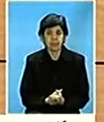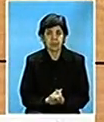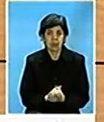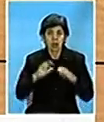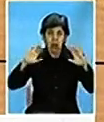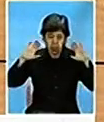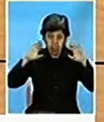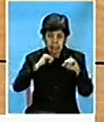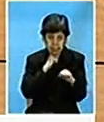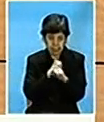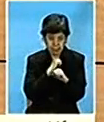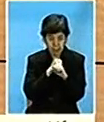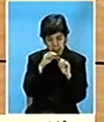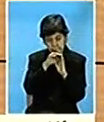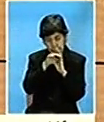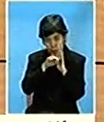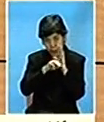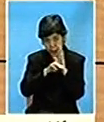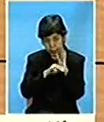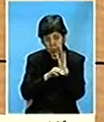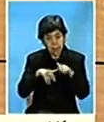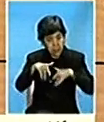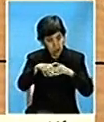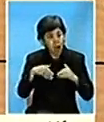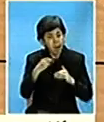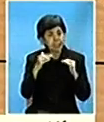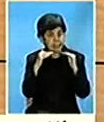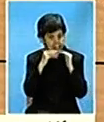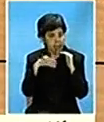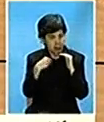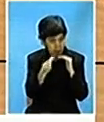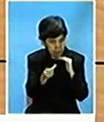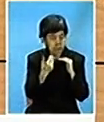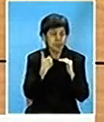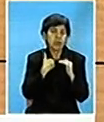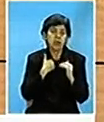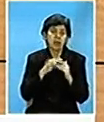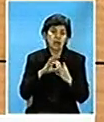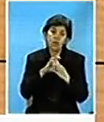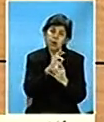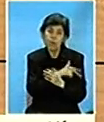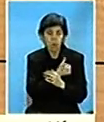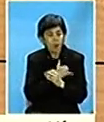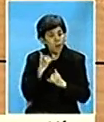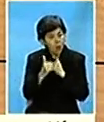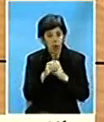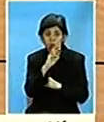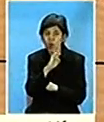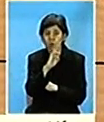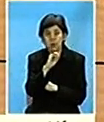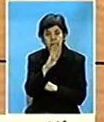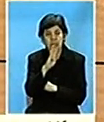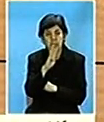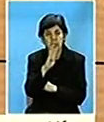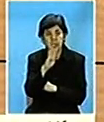รัฐบาลได้จัดสรรสิทธิให้ประชาชนที่ได้รับบริการสาธารณสุข64ล้านคน